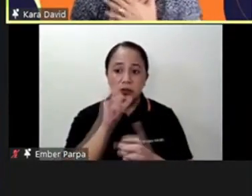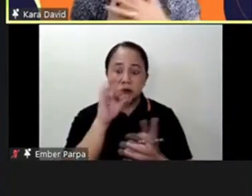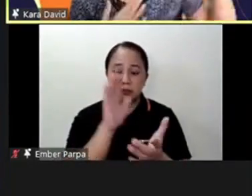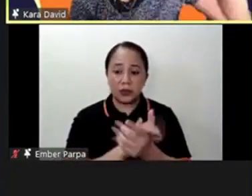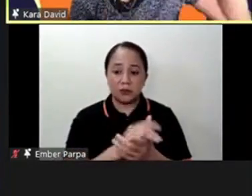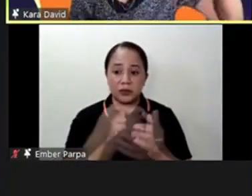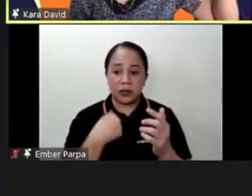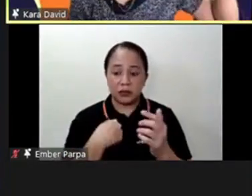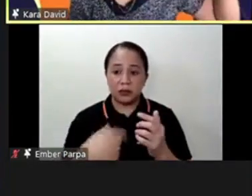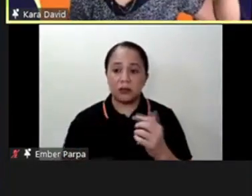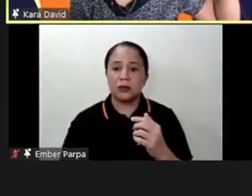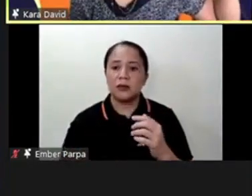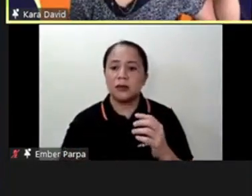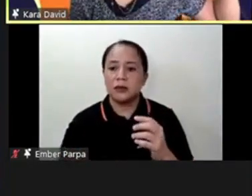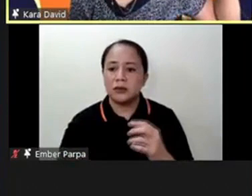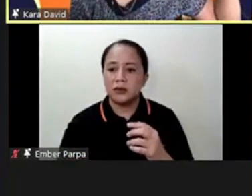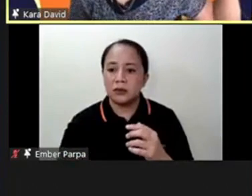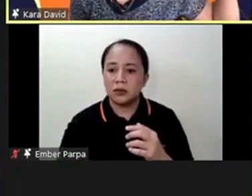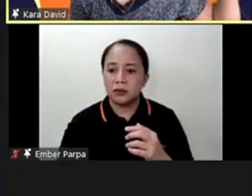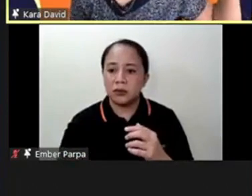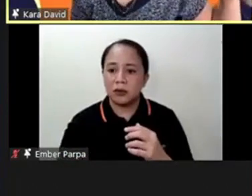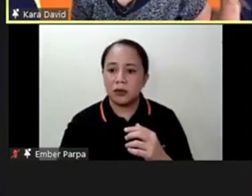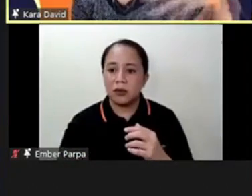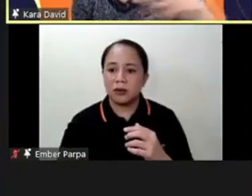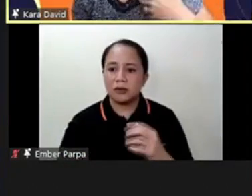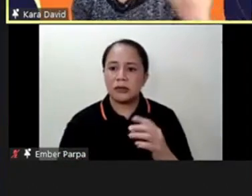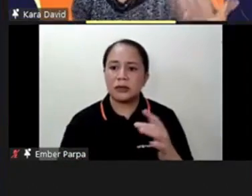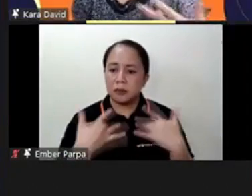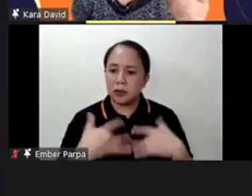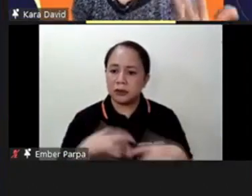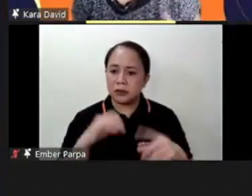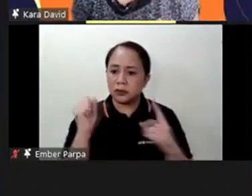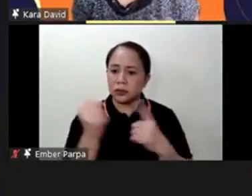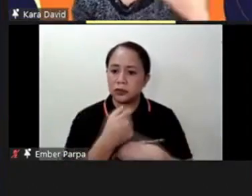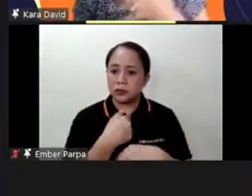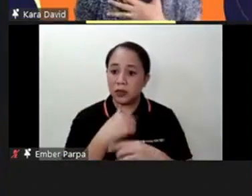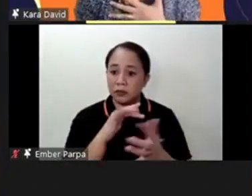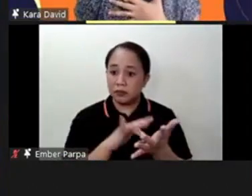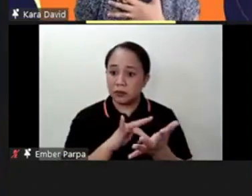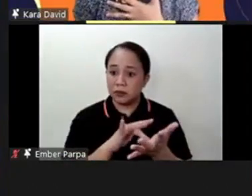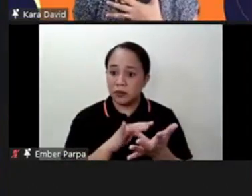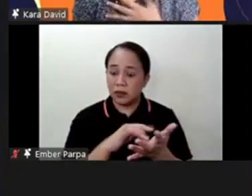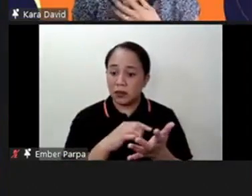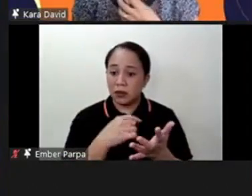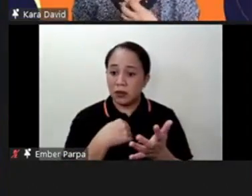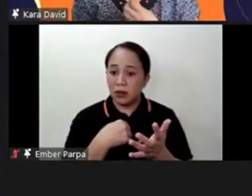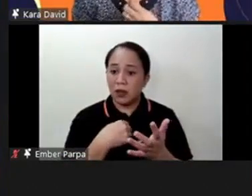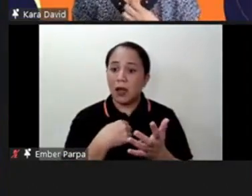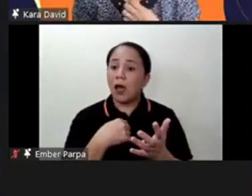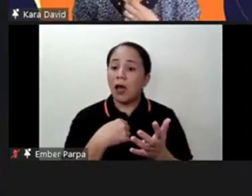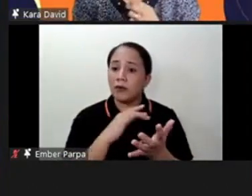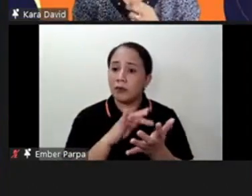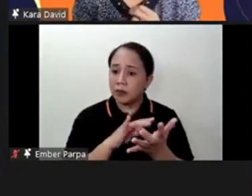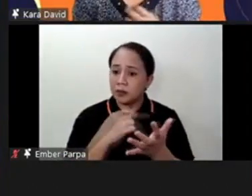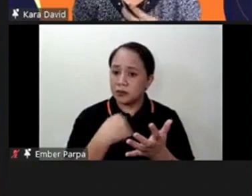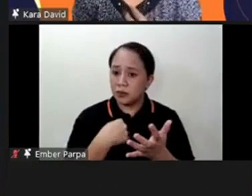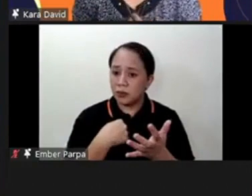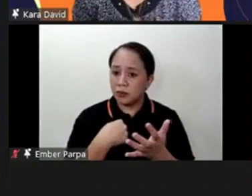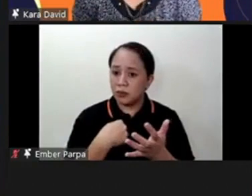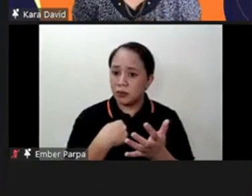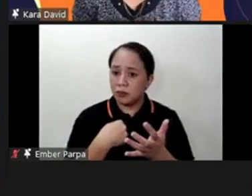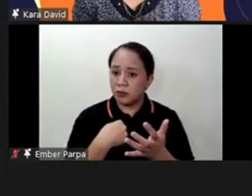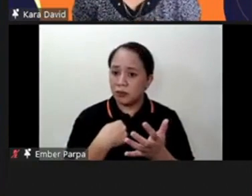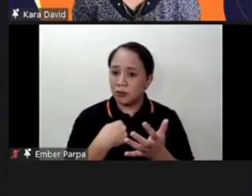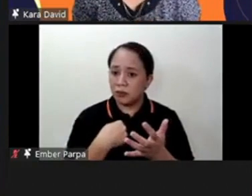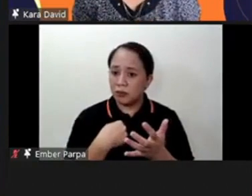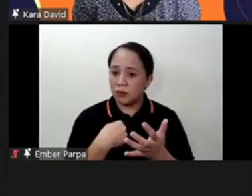tao na nasa depressive state ako ngayon. Yung Kasi ganon. may meds ka. May Meron meds kang, Oo. oo.